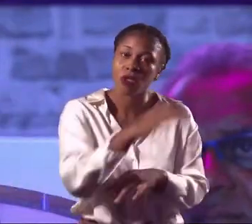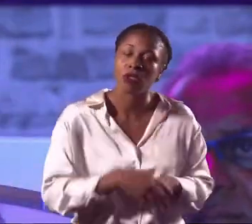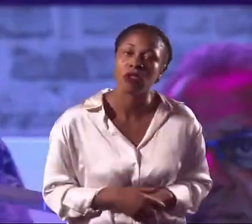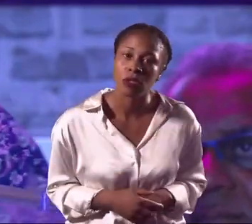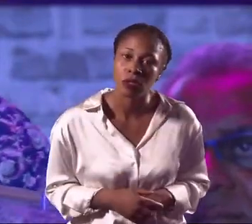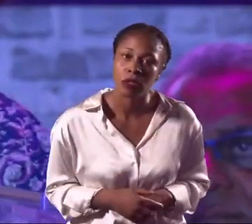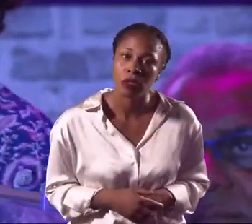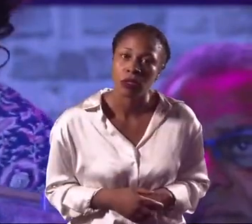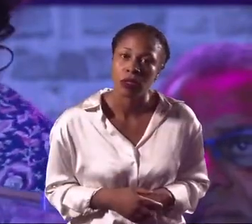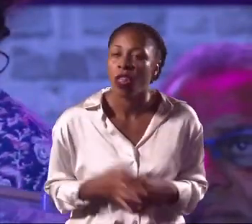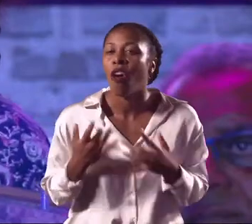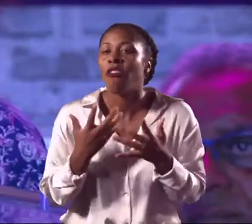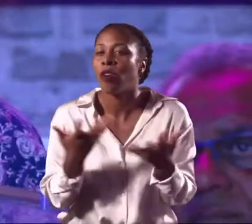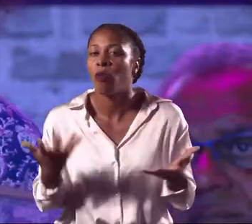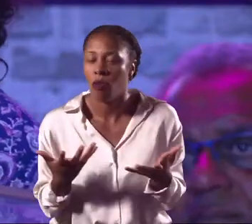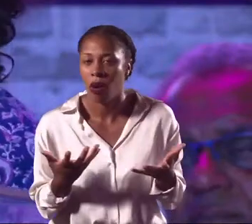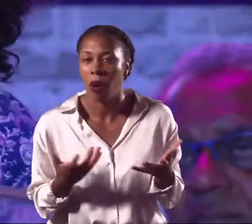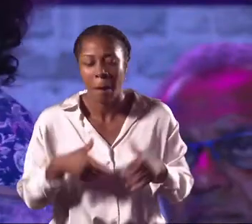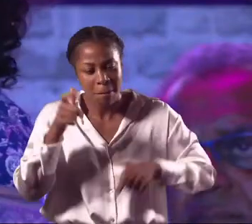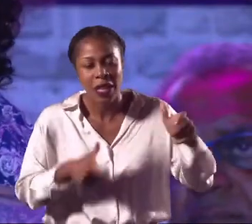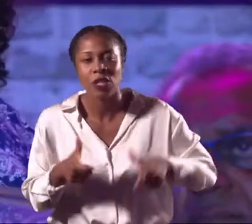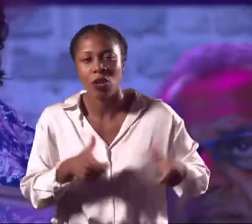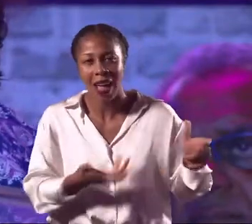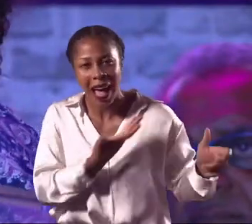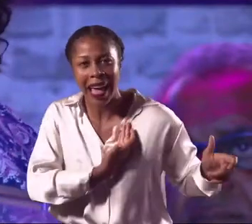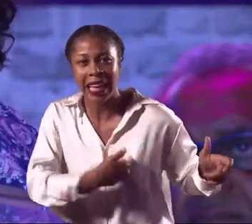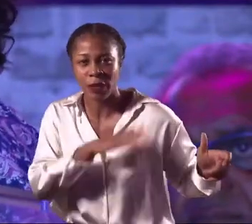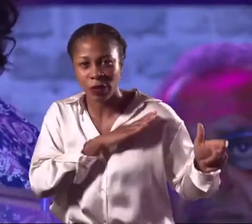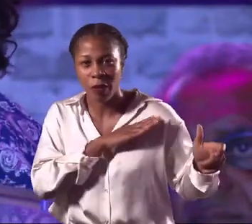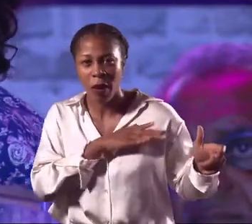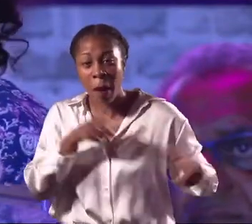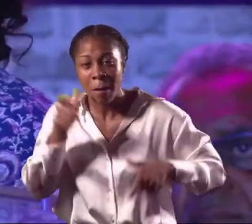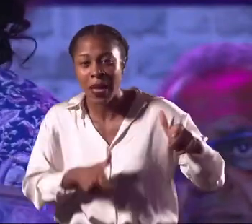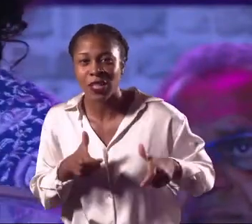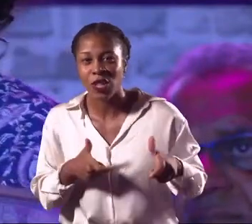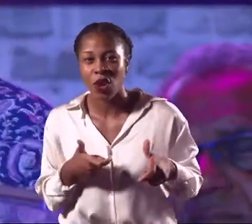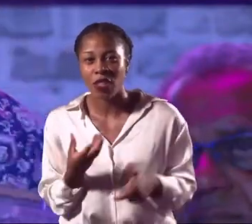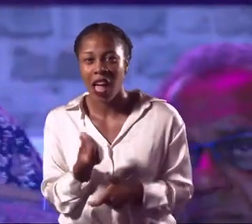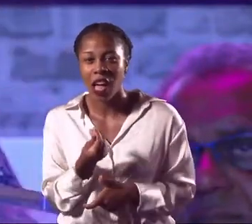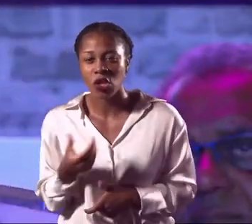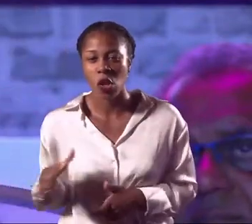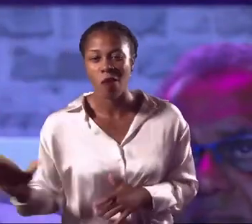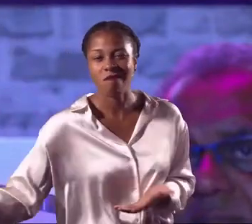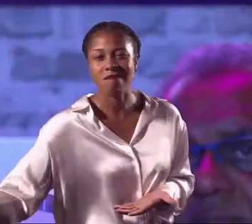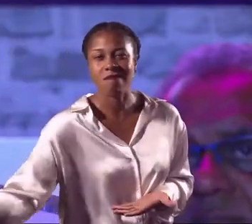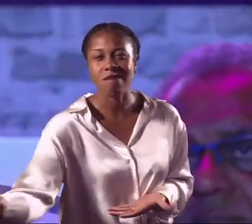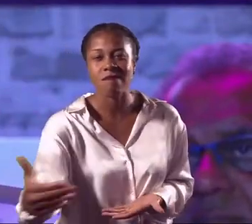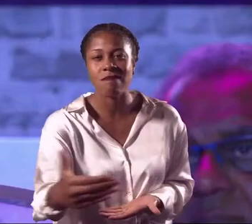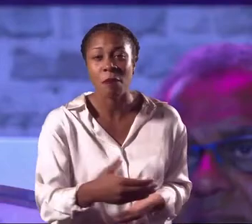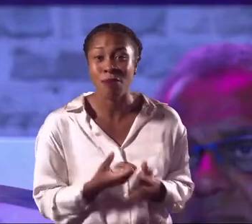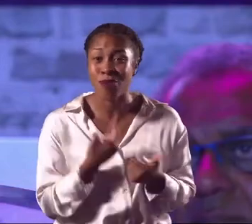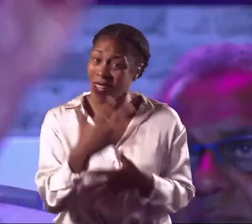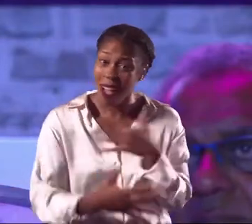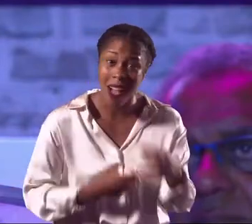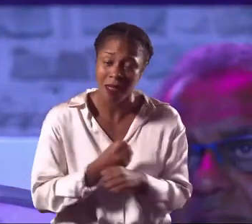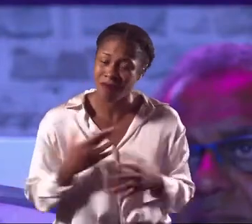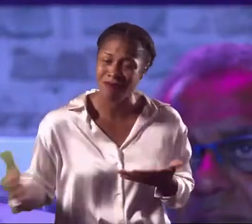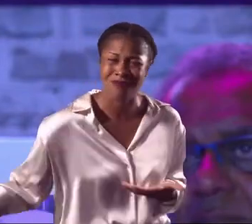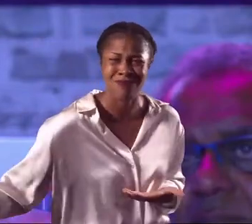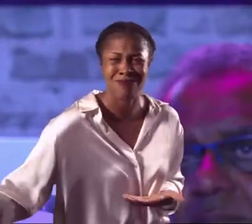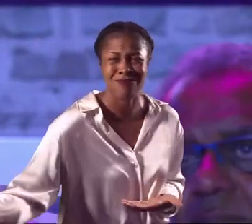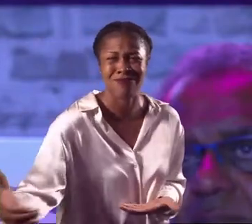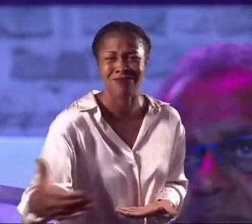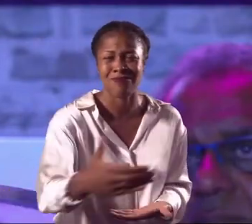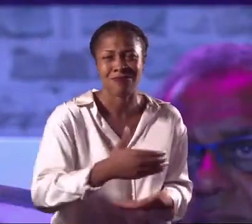la volonté de celles et ceux qui se sont enrichis pendant des décennies entières, qui ont donné un permis